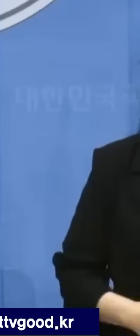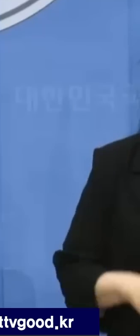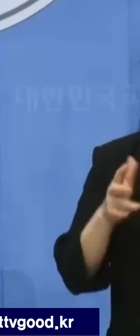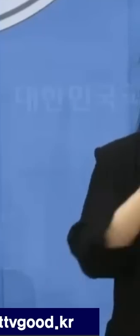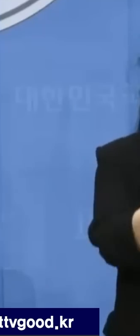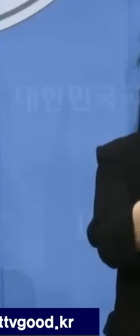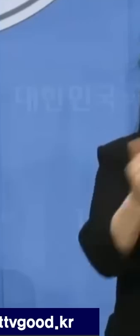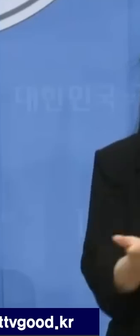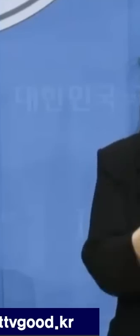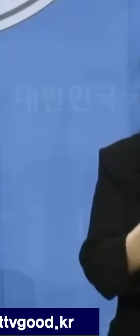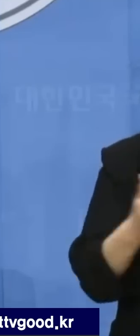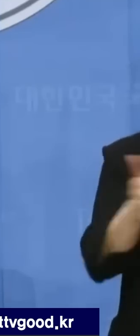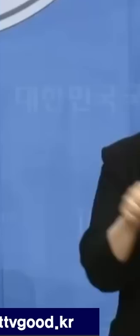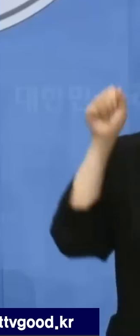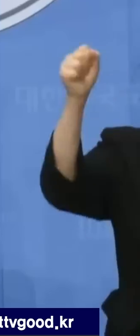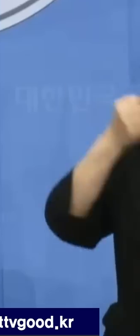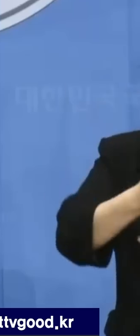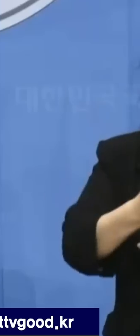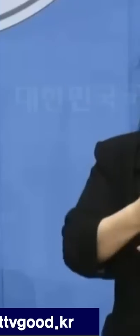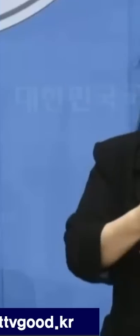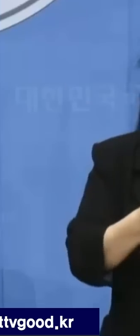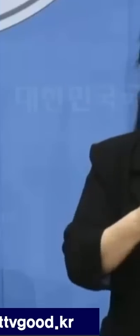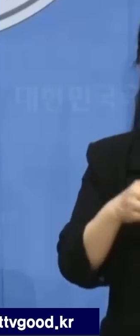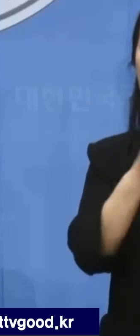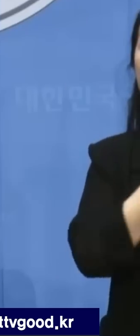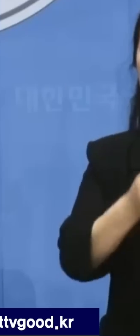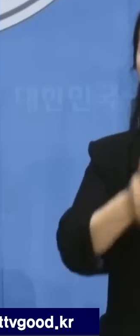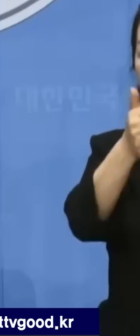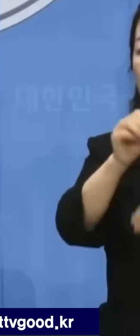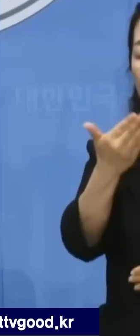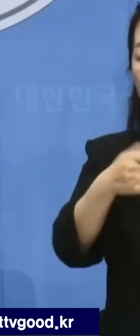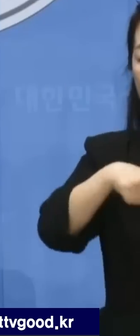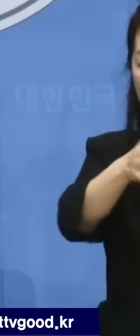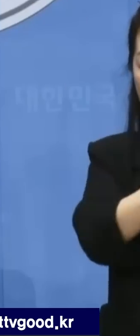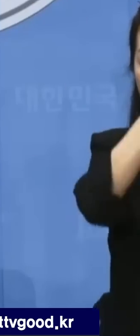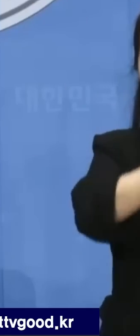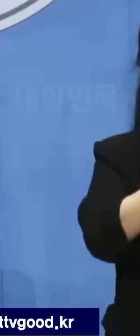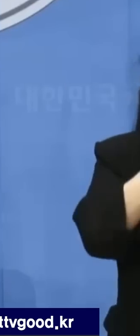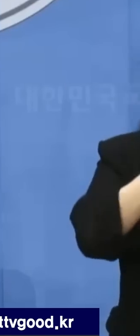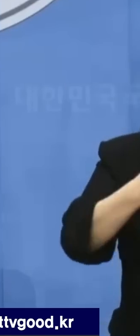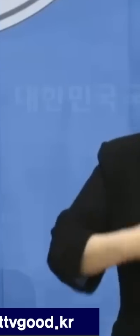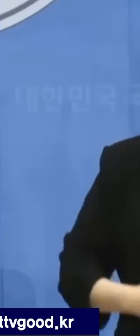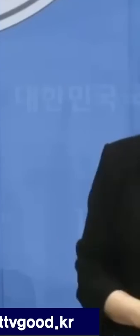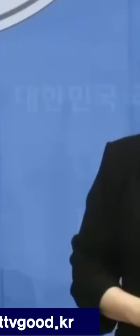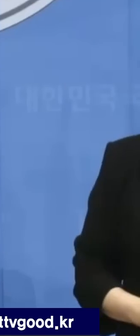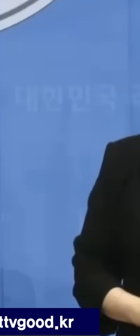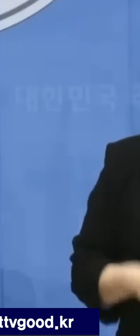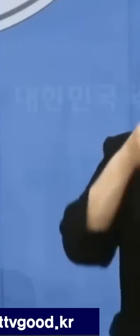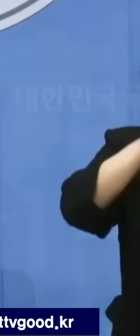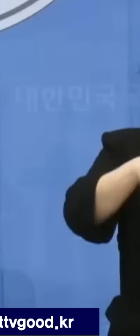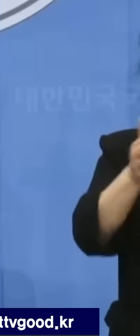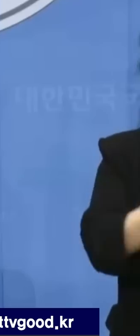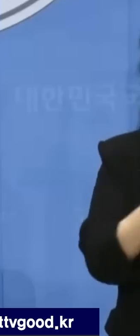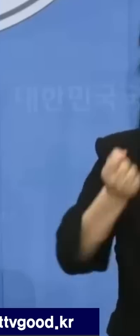당원대표 최고위원에 도전합니다. 당원이 주인인 정당을 만들겠습니다. 강한